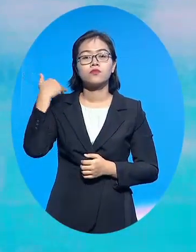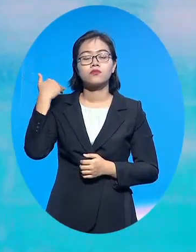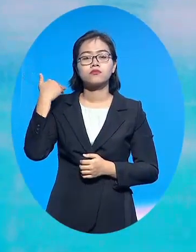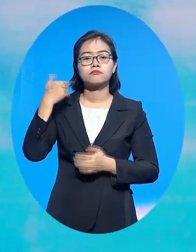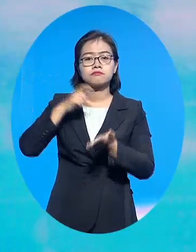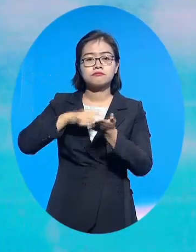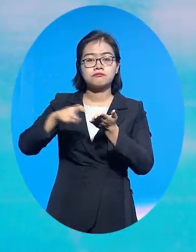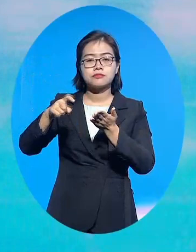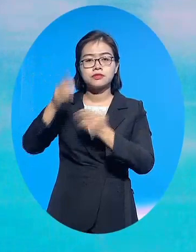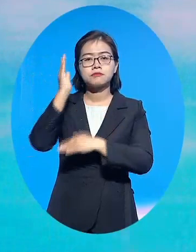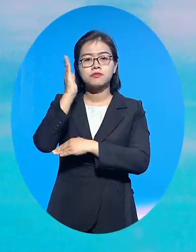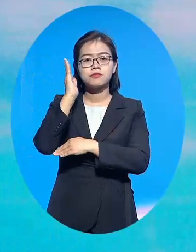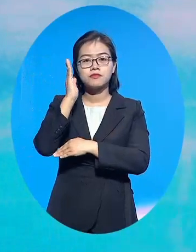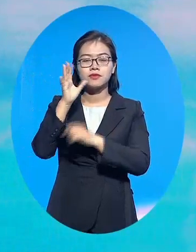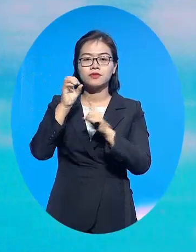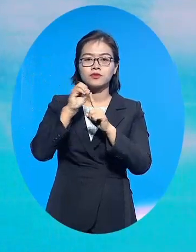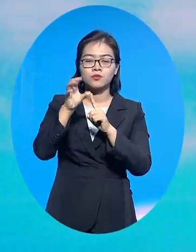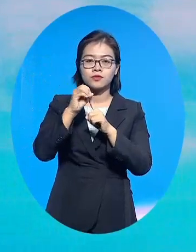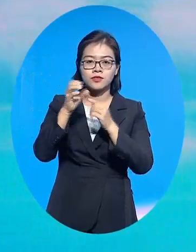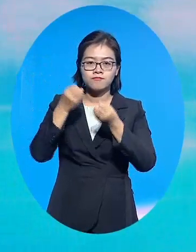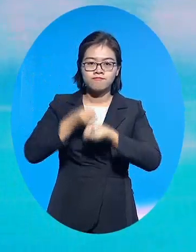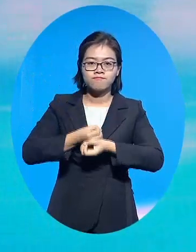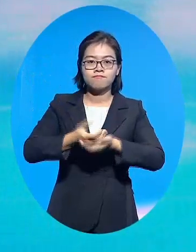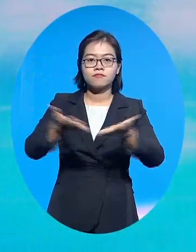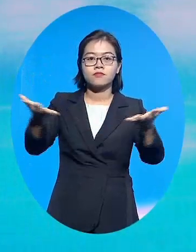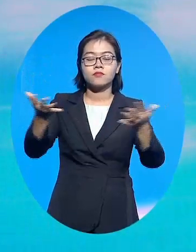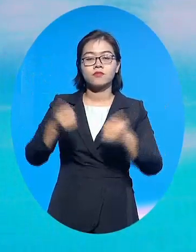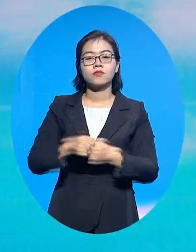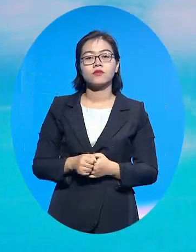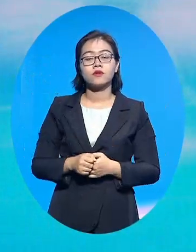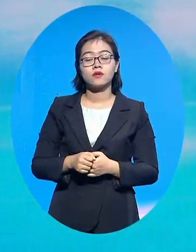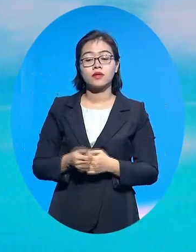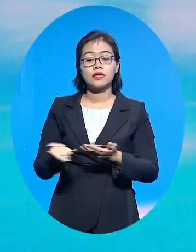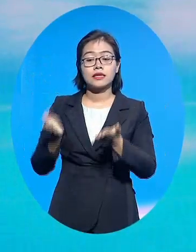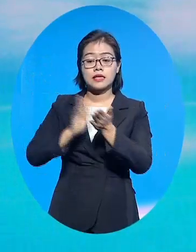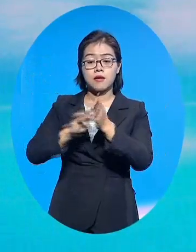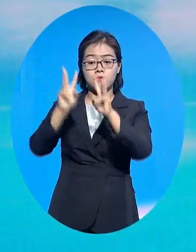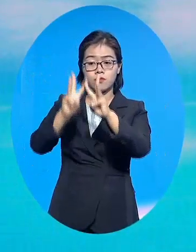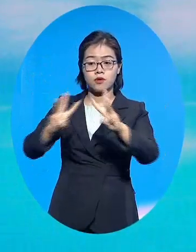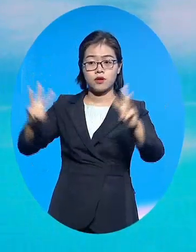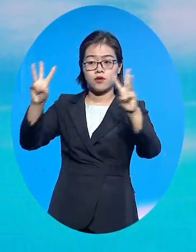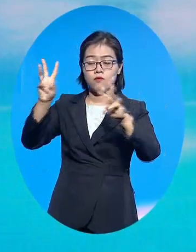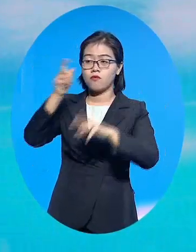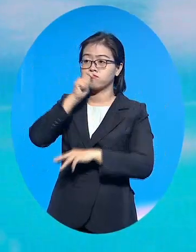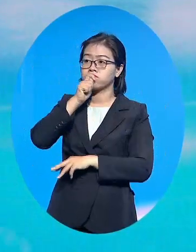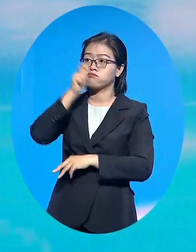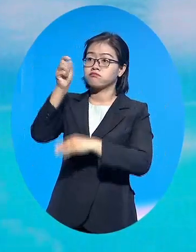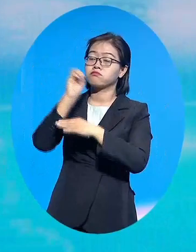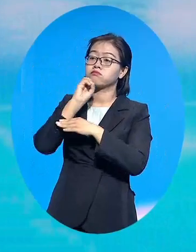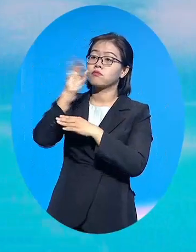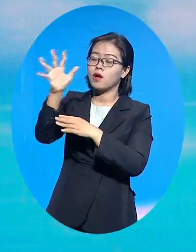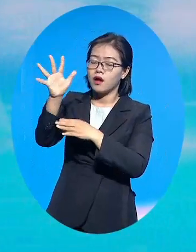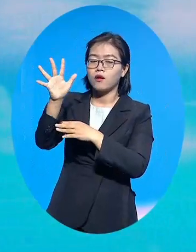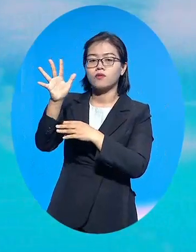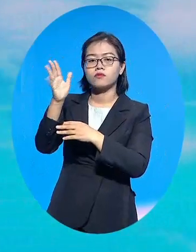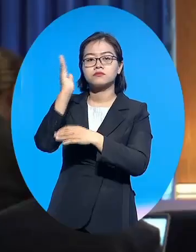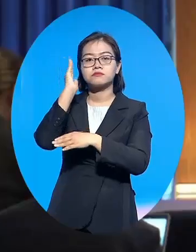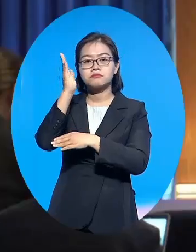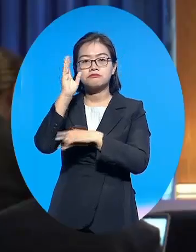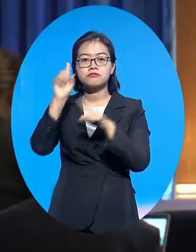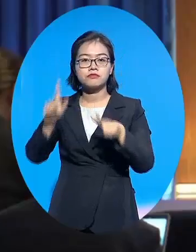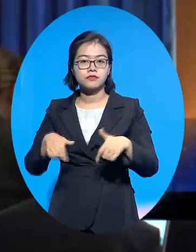đã đưa ra thông tin trên đồng thời cho biết sẽ tham vấn với Liên Hiệp Quốc về trách nhiệm giải trình đối với các chuyến hàng